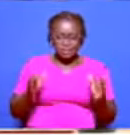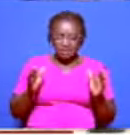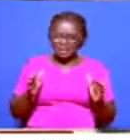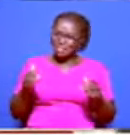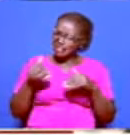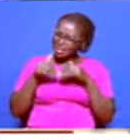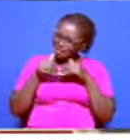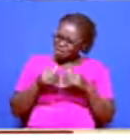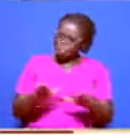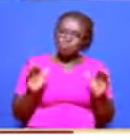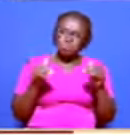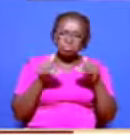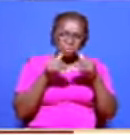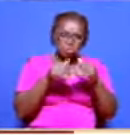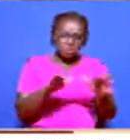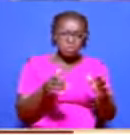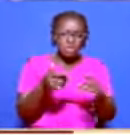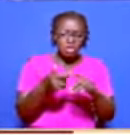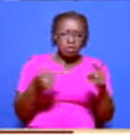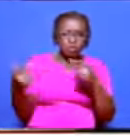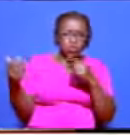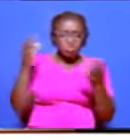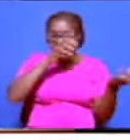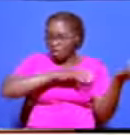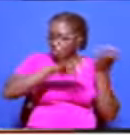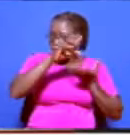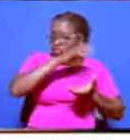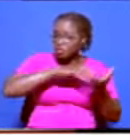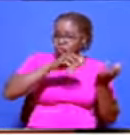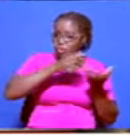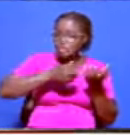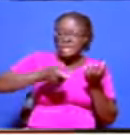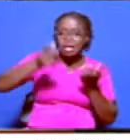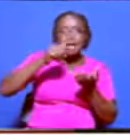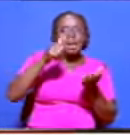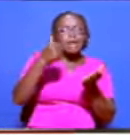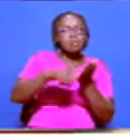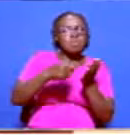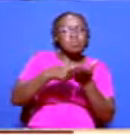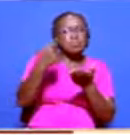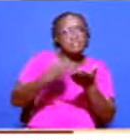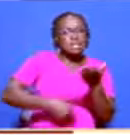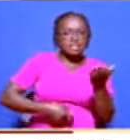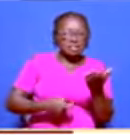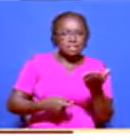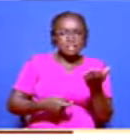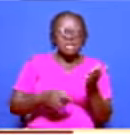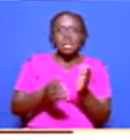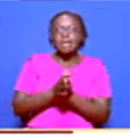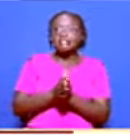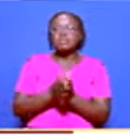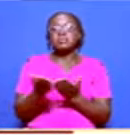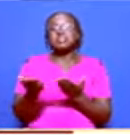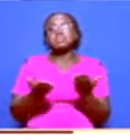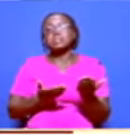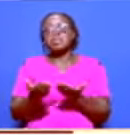kubwa kutokana na mzozo huo ambao unatarajiwa kuzidisha ada zinazotozwa na wahudumu wa meli.